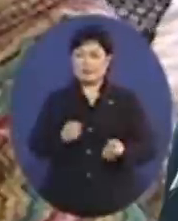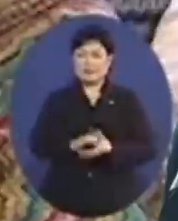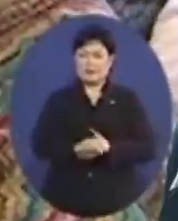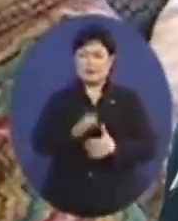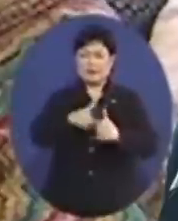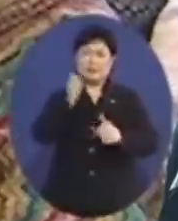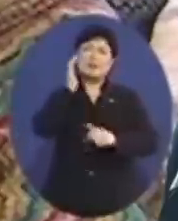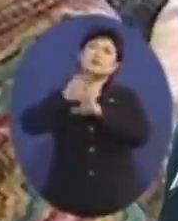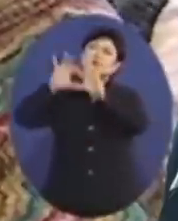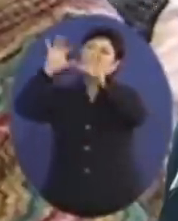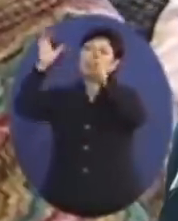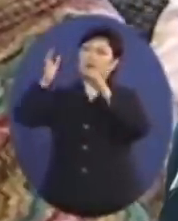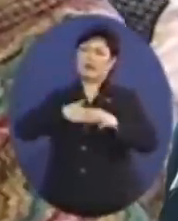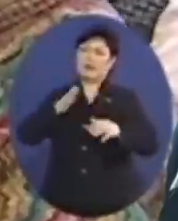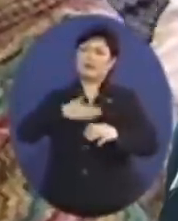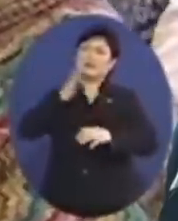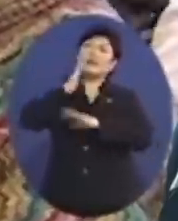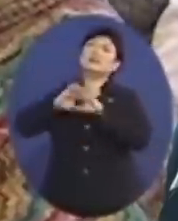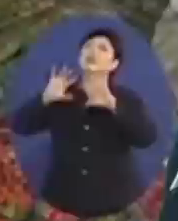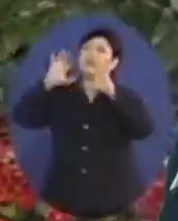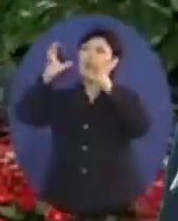예수 천당, 내 천당.